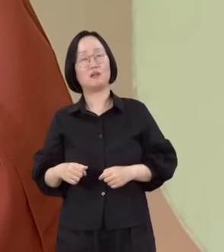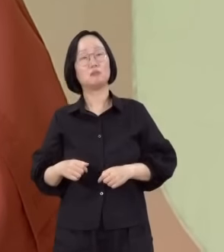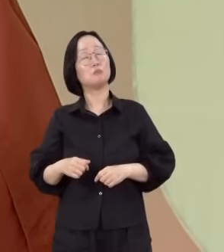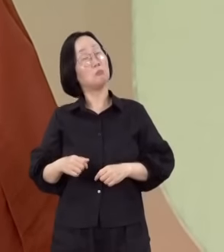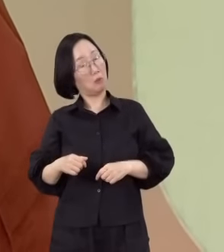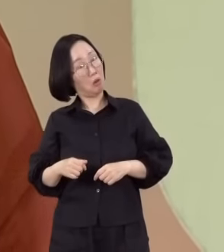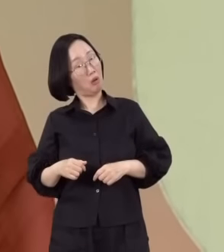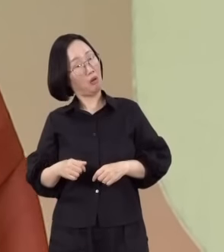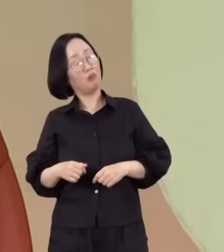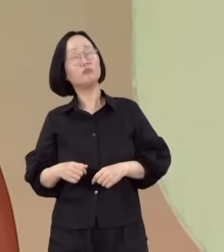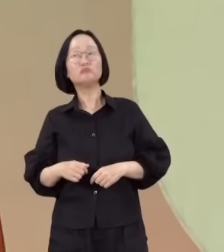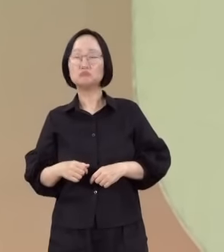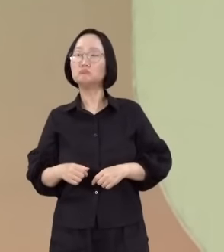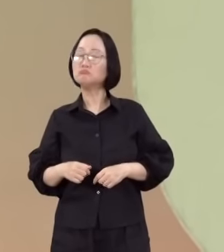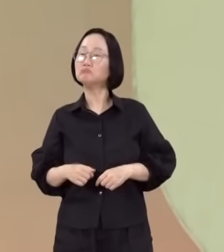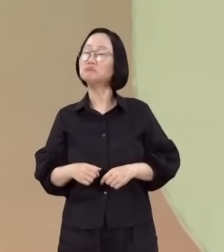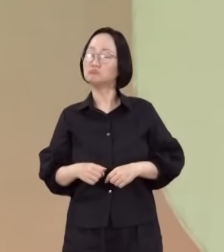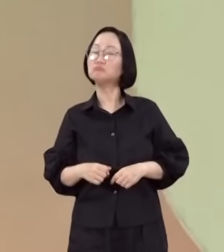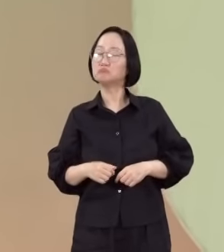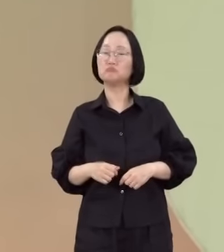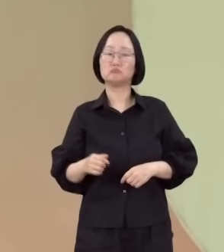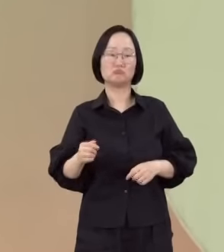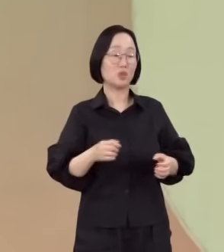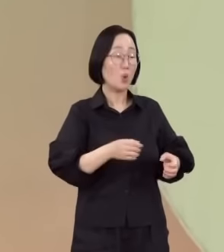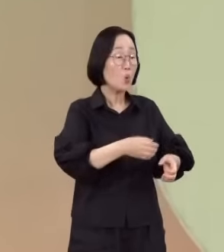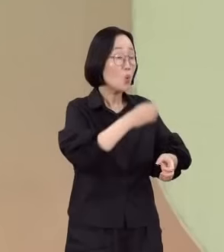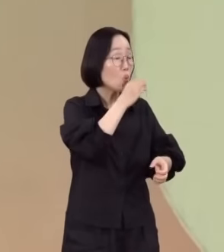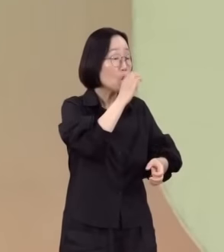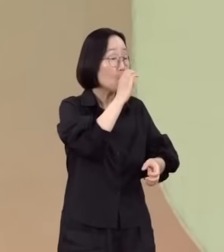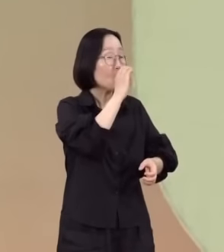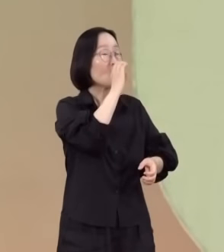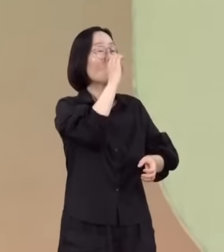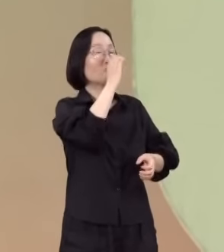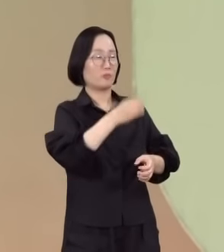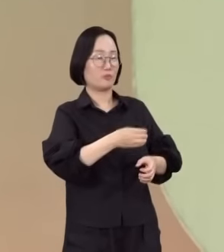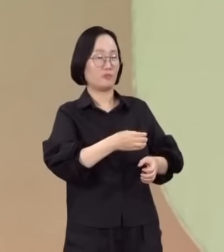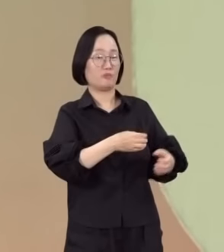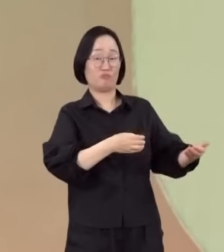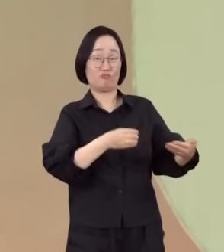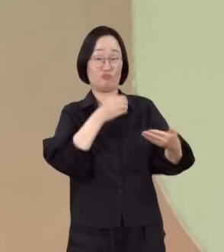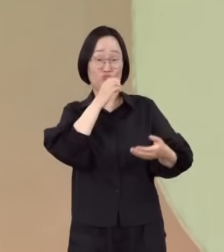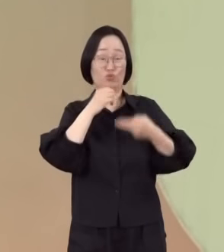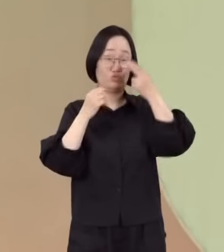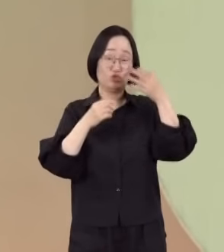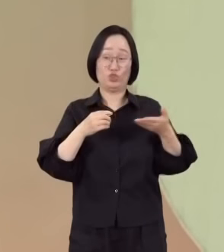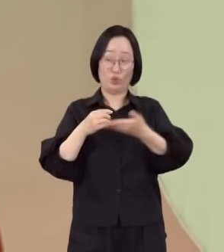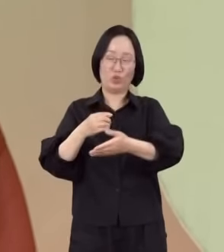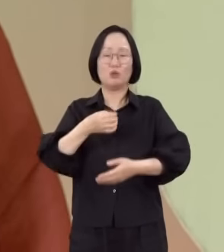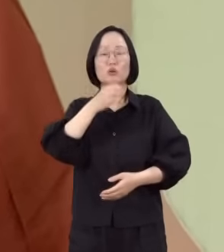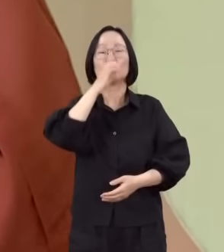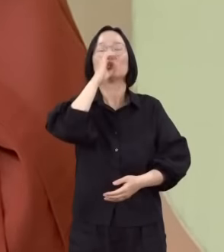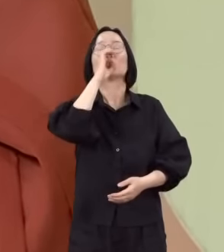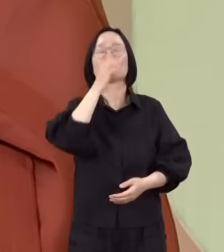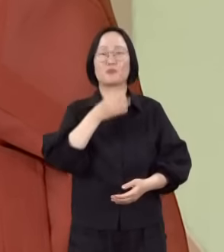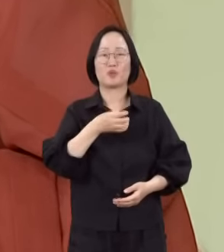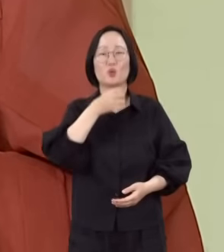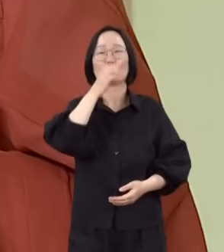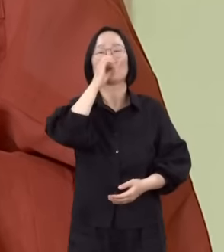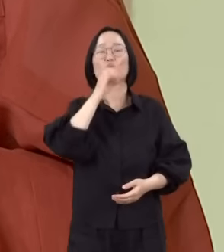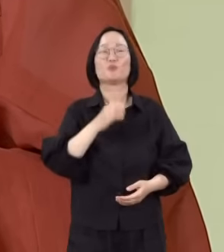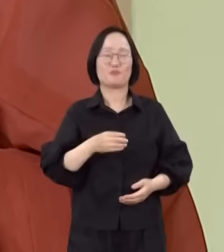마음으로 그 별 생각 없이 가벼운 마음으로 이렇게 좀 얻어 하셨대요 이렇게 뭐 몇 잔 드셨겠죠 얼큰한